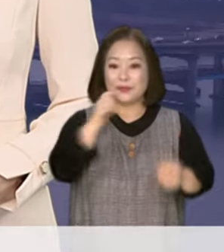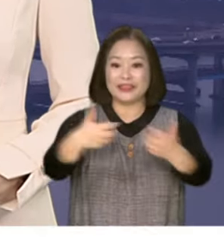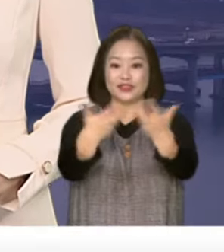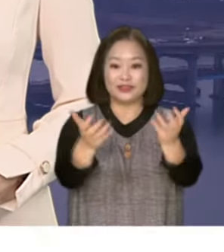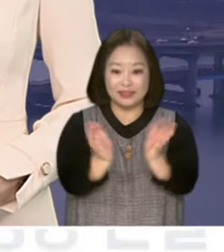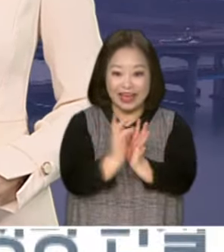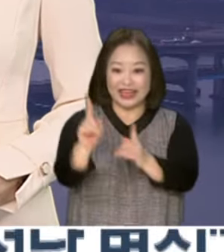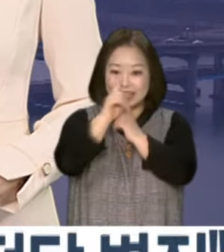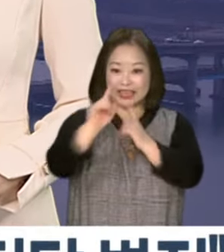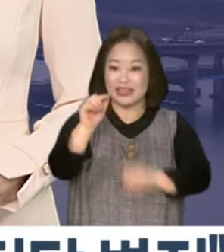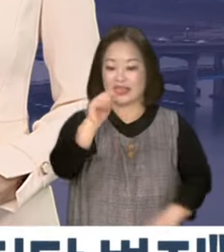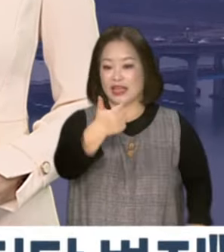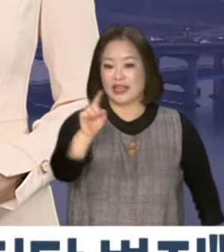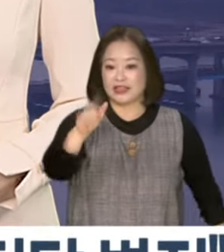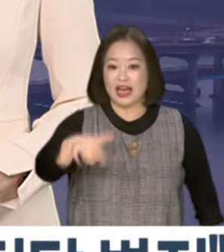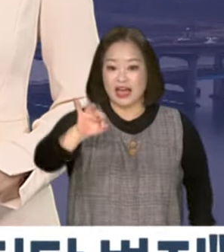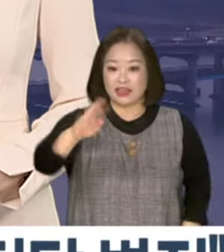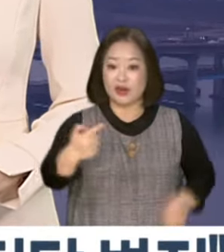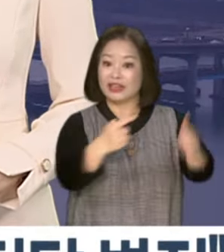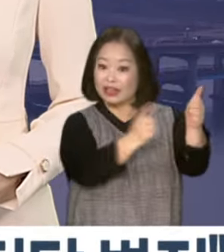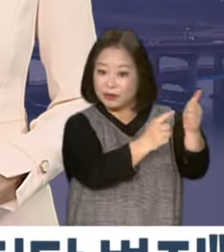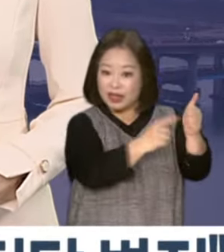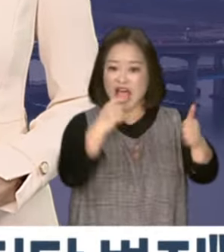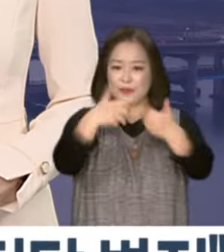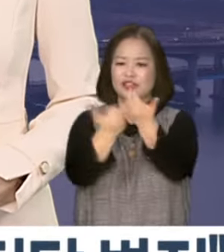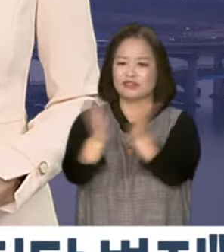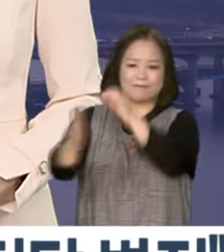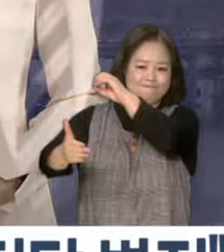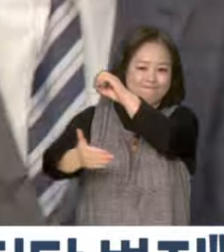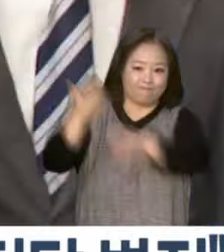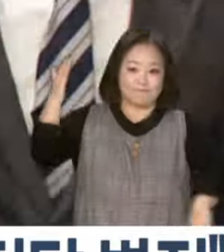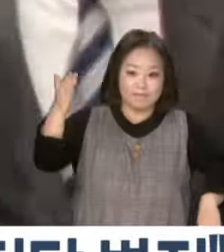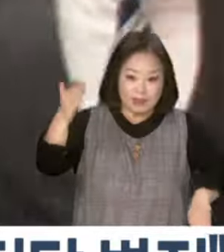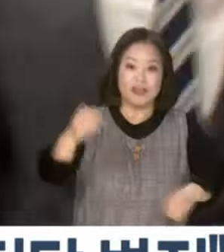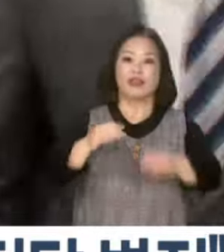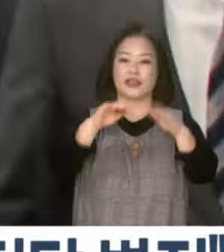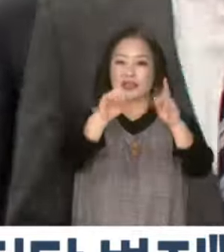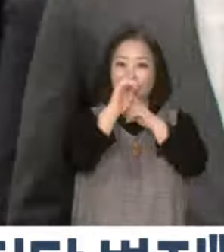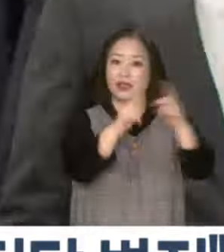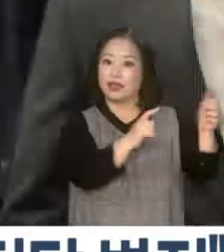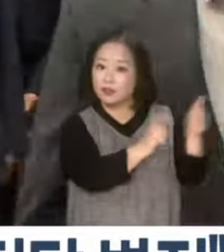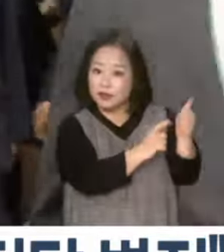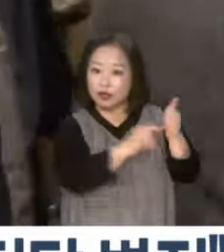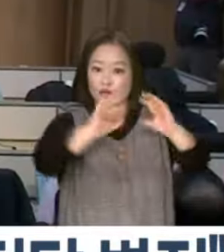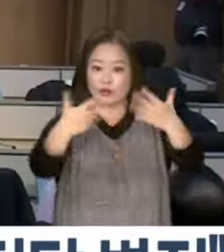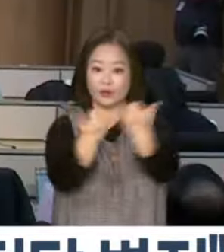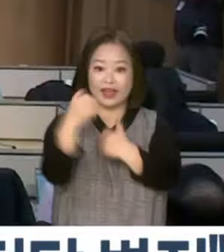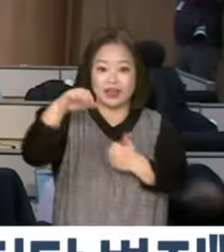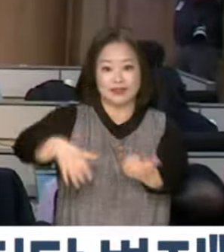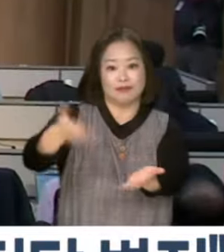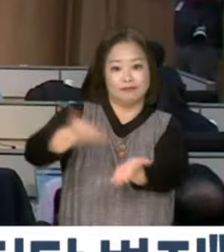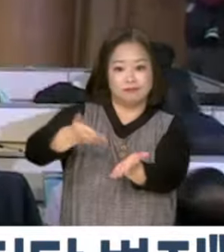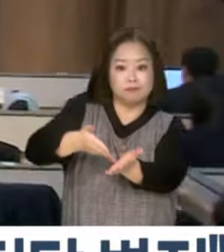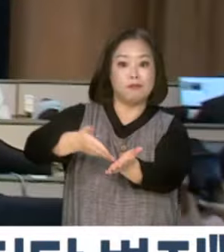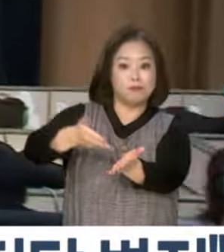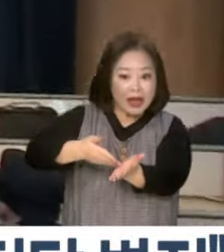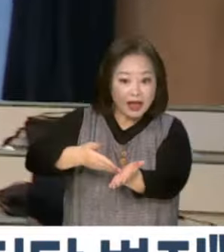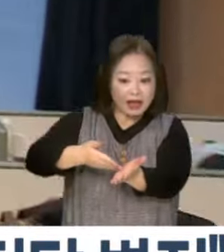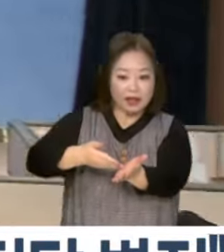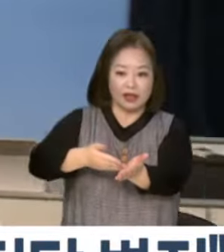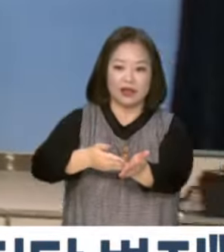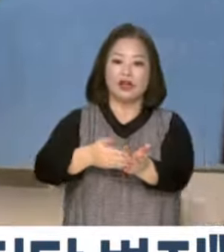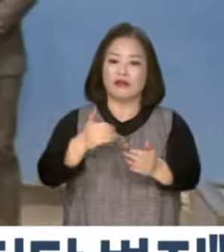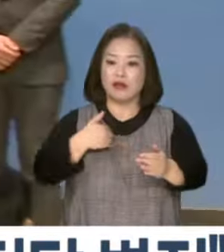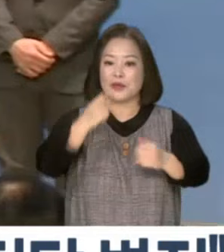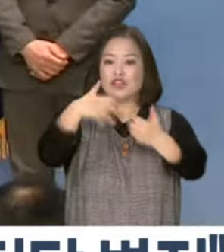이낙연 전 더불어민주당 대표가 민주당을 탈당했습니다. 이 전 대표는 오늘 국회에서 기자회견을 열고